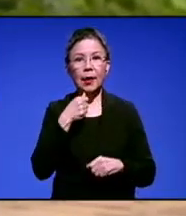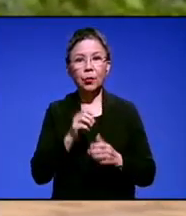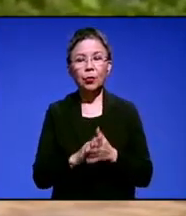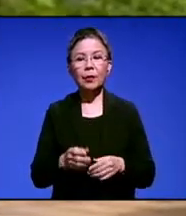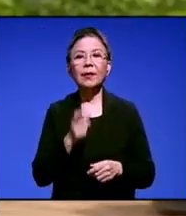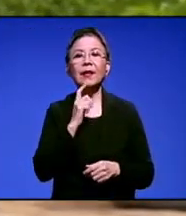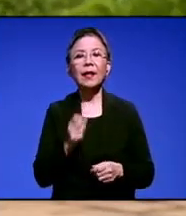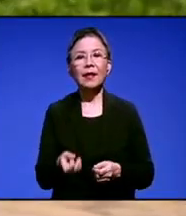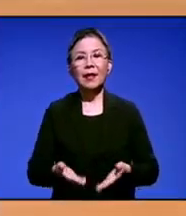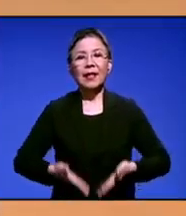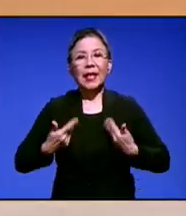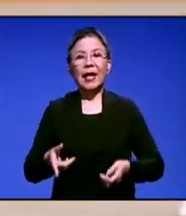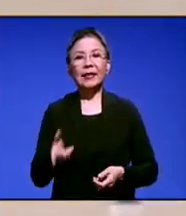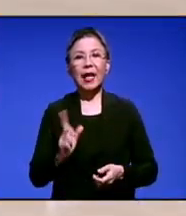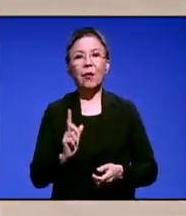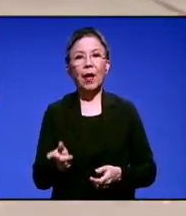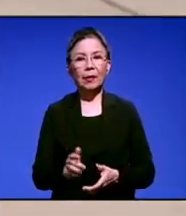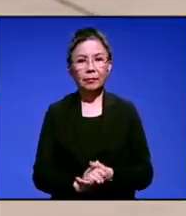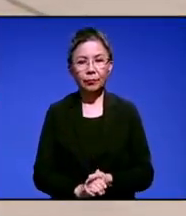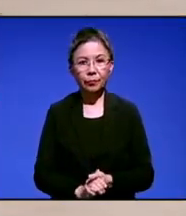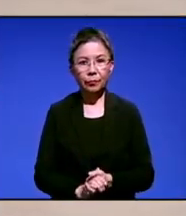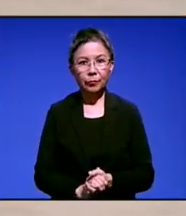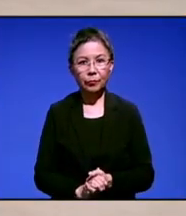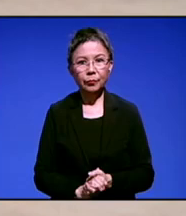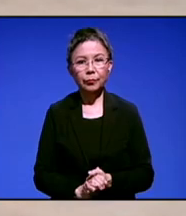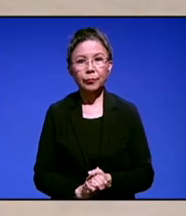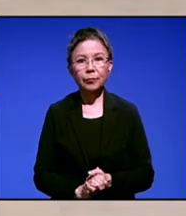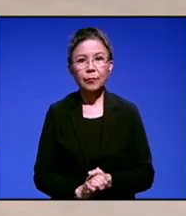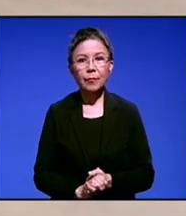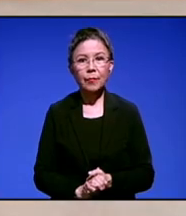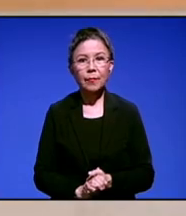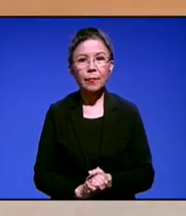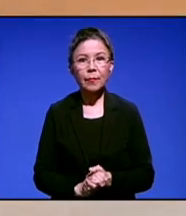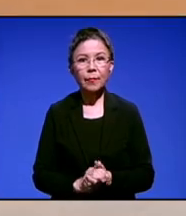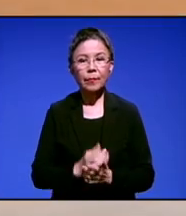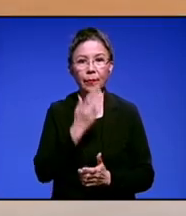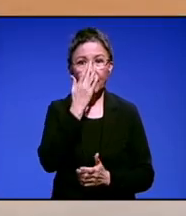keringanan ini. Karmel Mursalim, Fordanto Bimantoro, Jakarta.